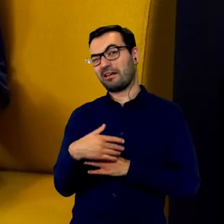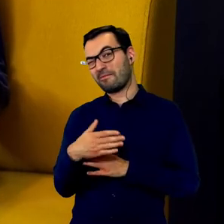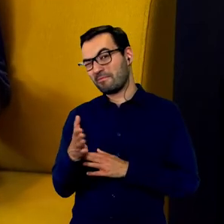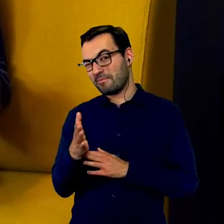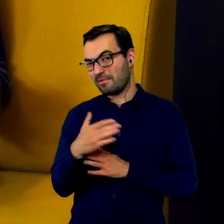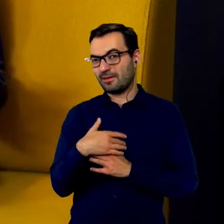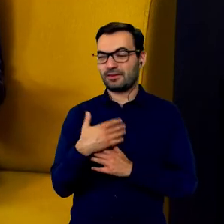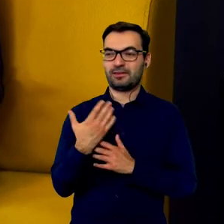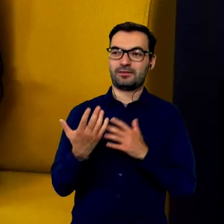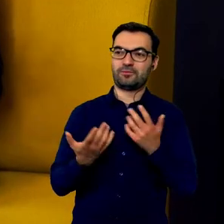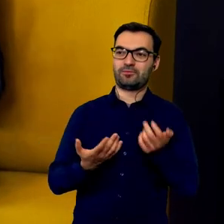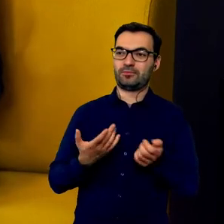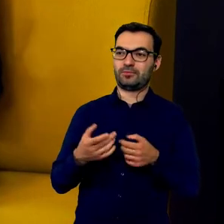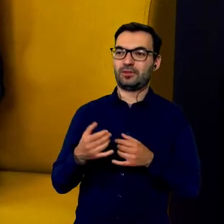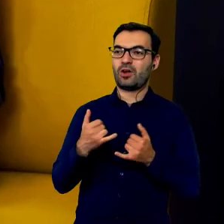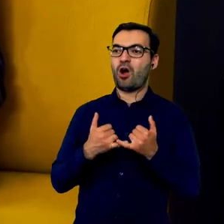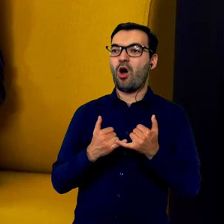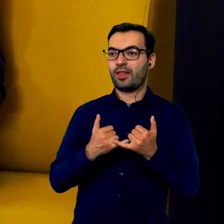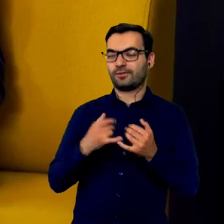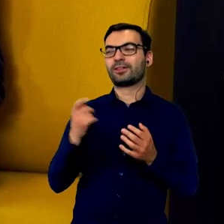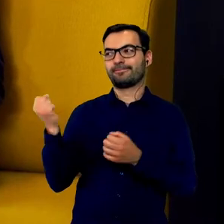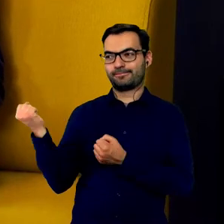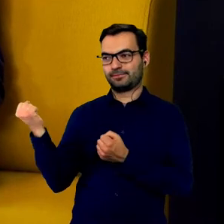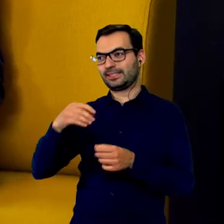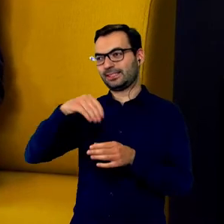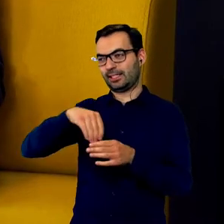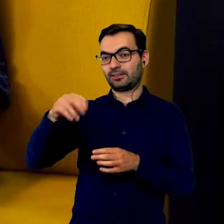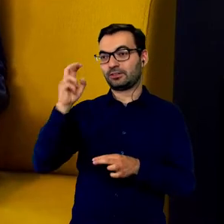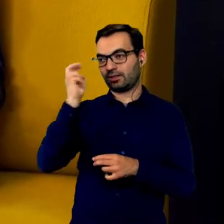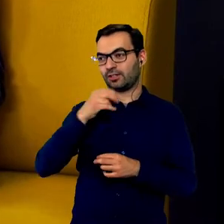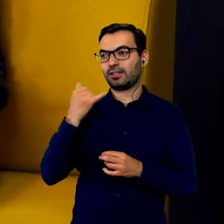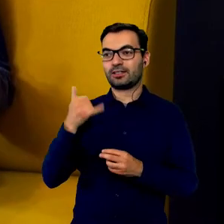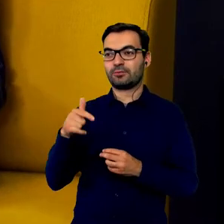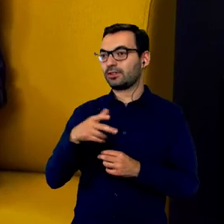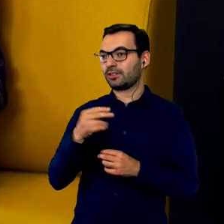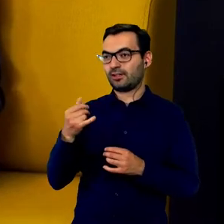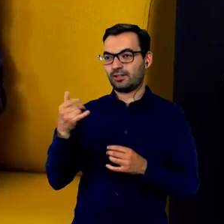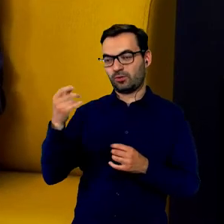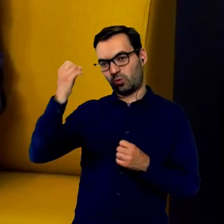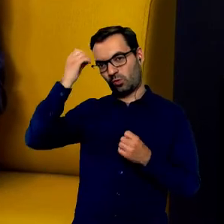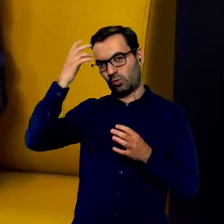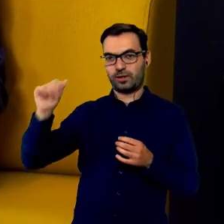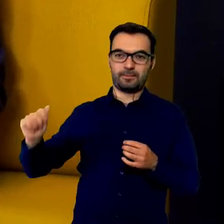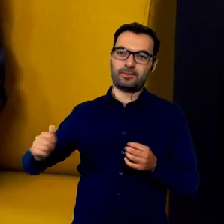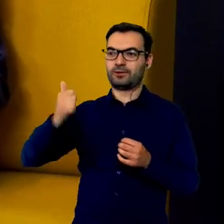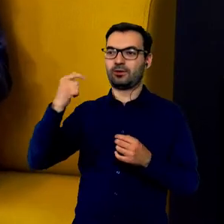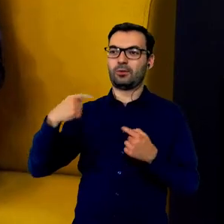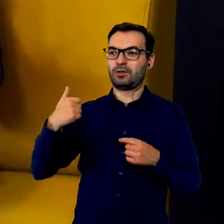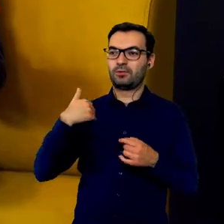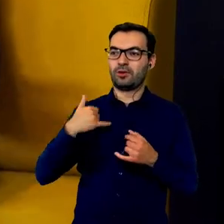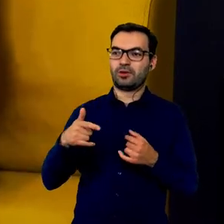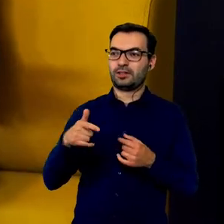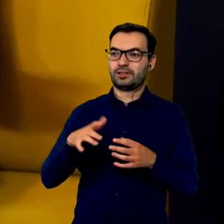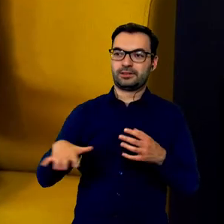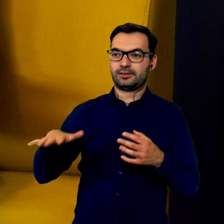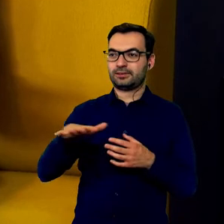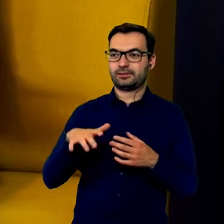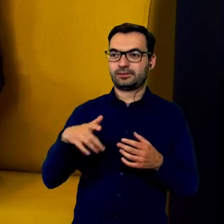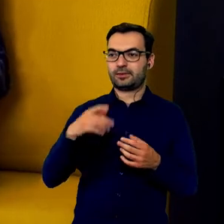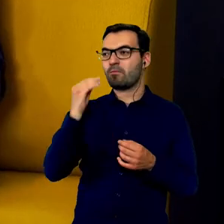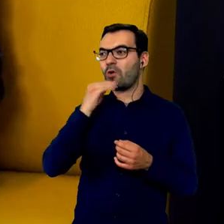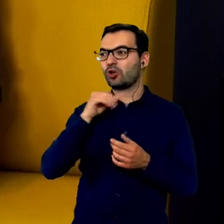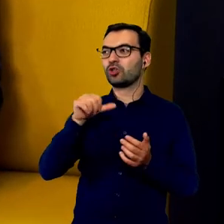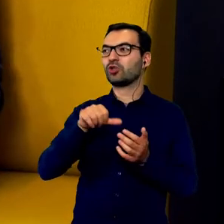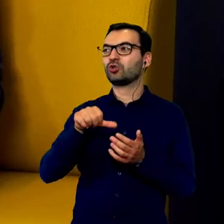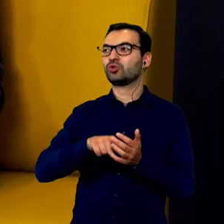oliwki sprowadzili. I to jest ciekawe. Gdyby nie ta kultura pierwsza, nie byłoby w ogóle tego, co uważamy za